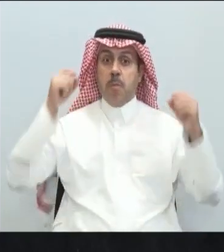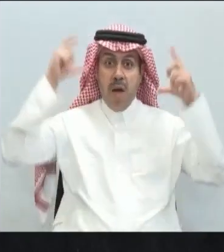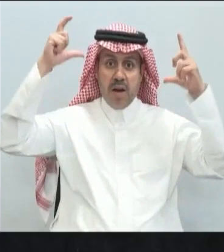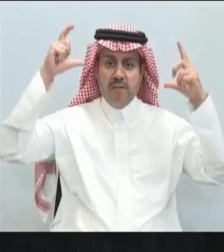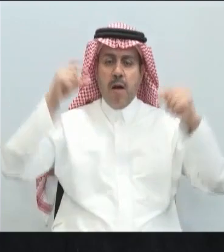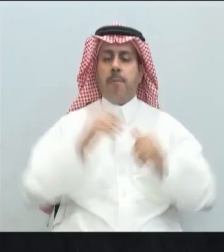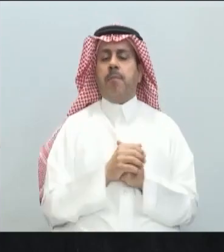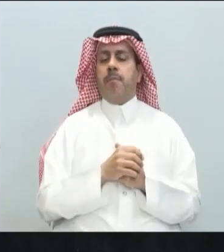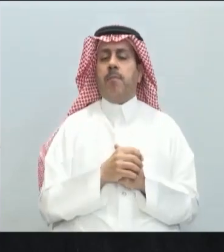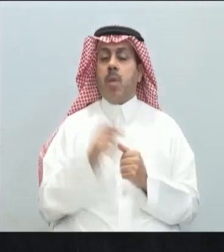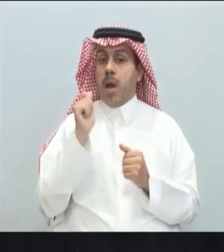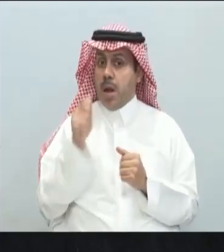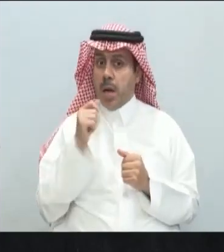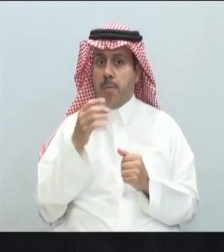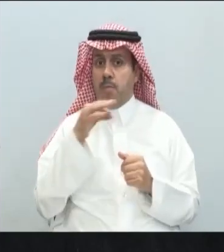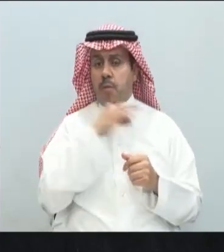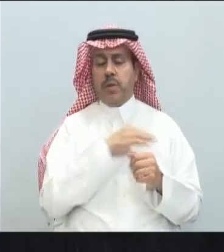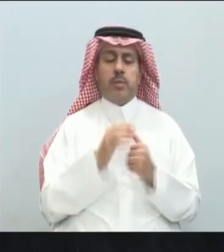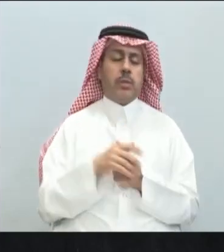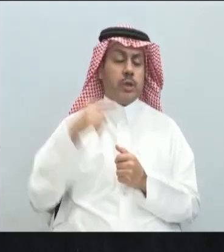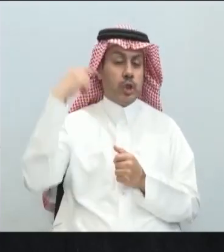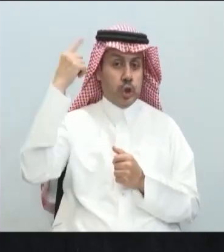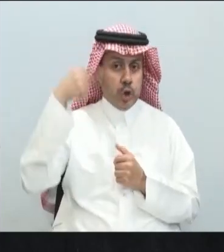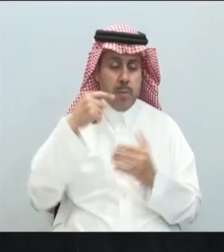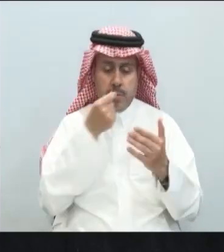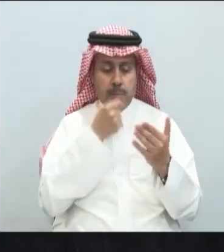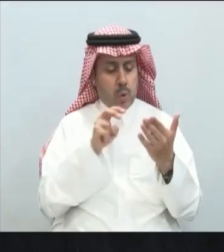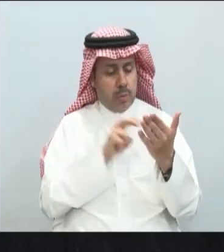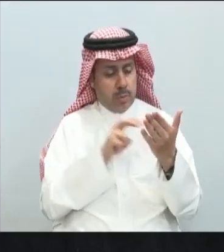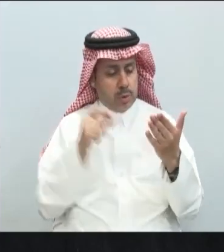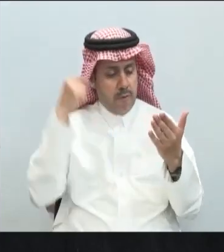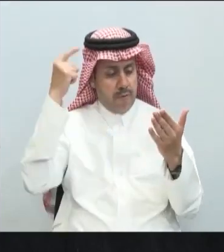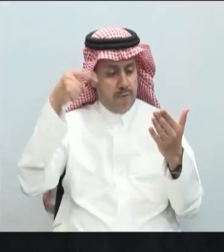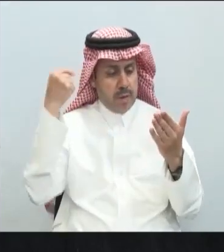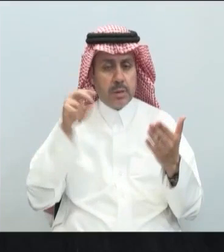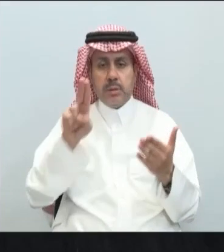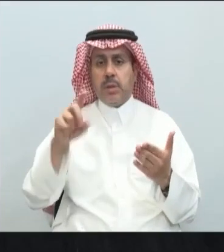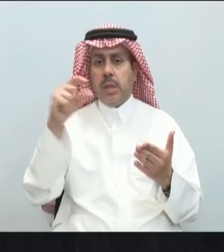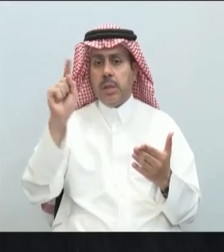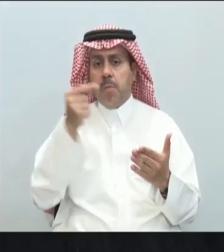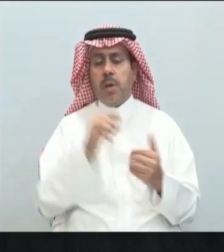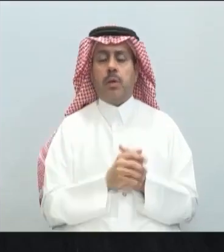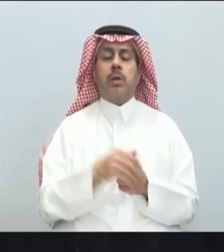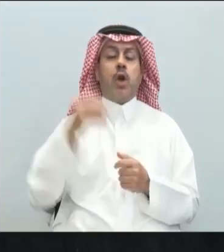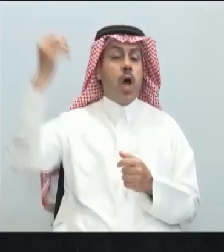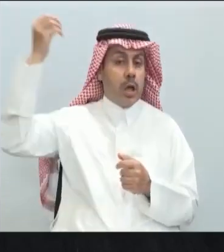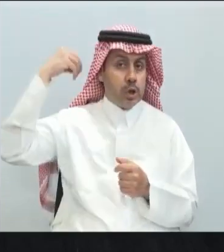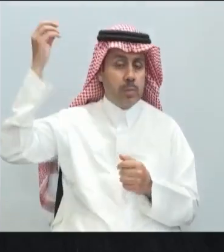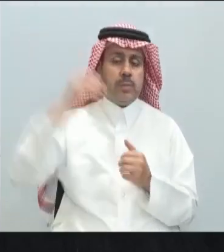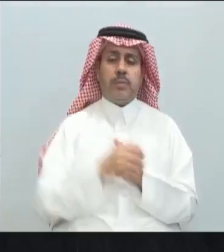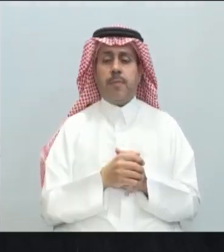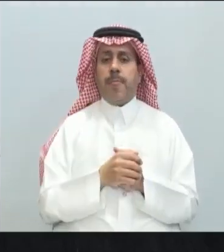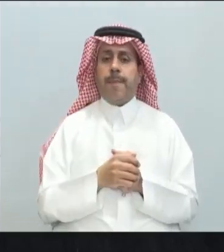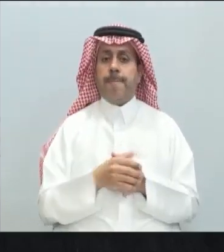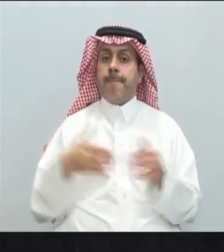جليله واحكام مفيده فتامل ايها الطلاب والطالبات وتدبروا كلام الله سبحانه وتعالى ختاما ايها